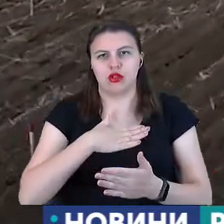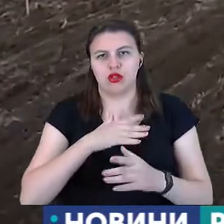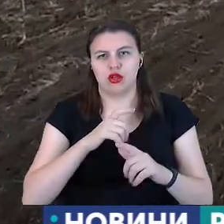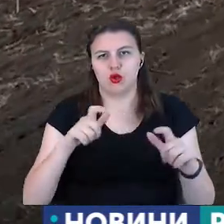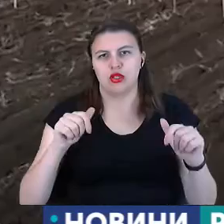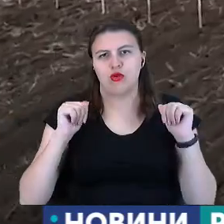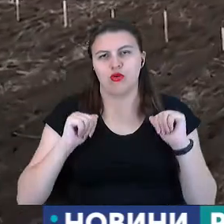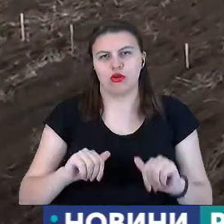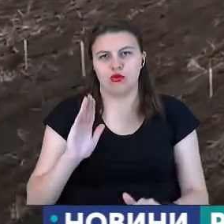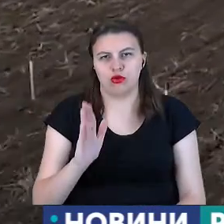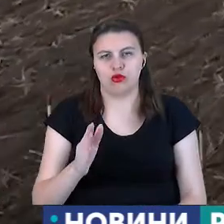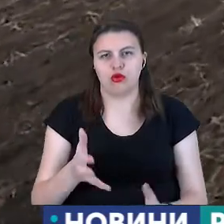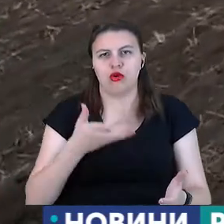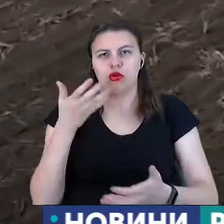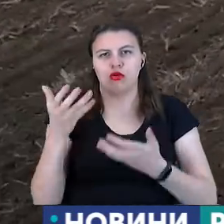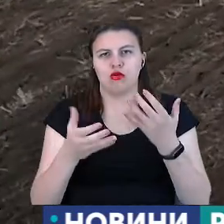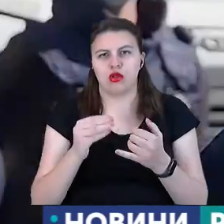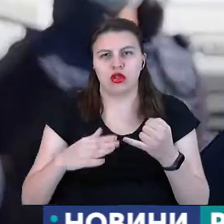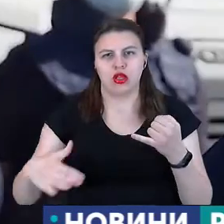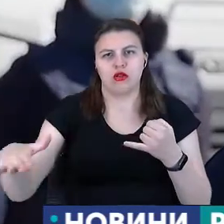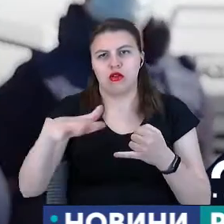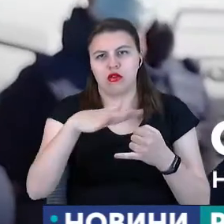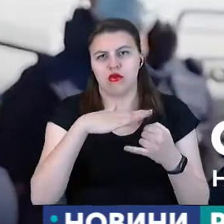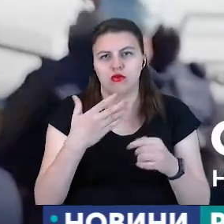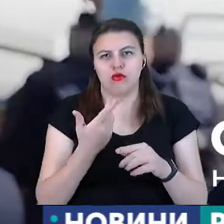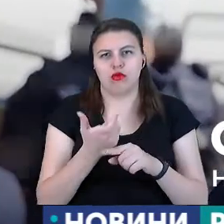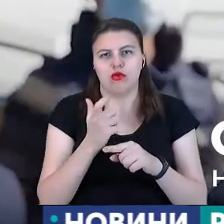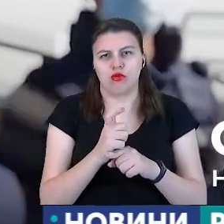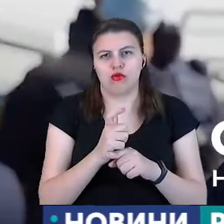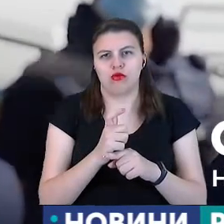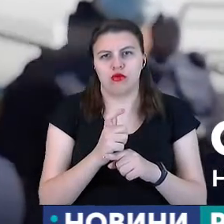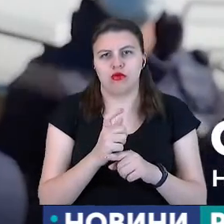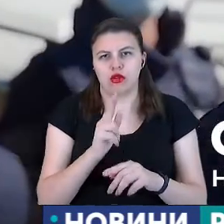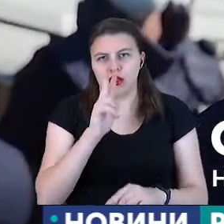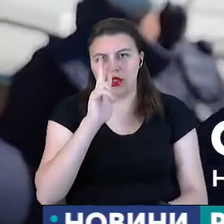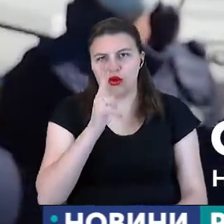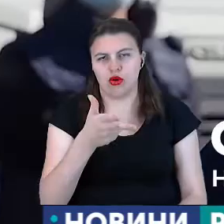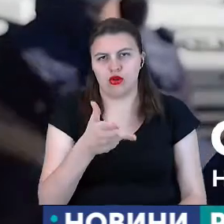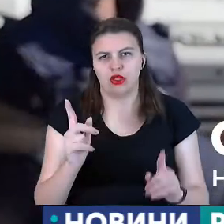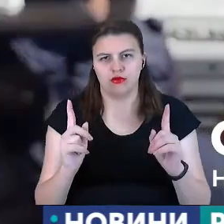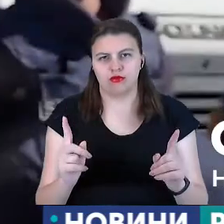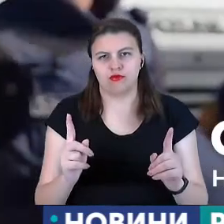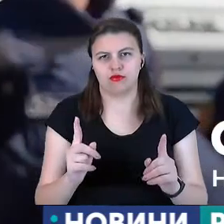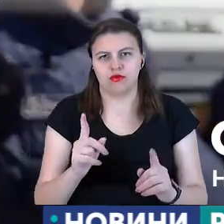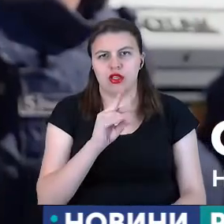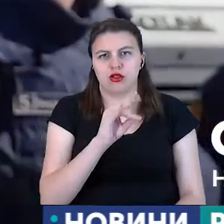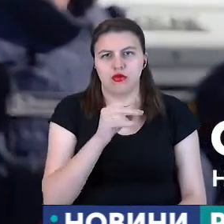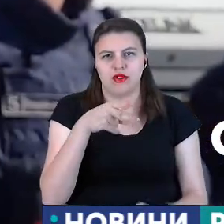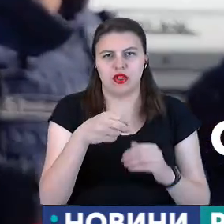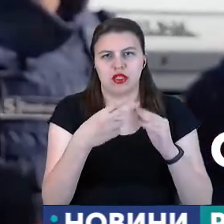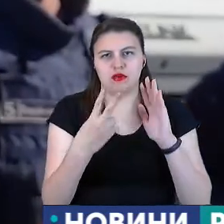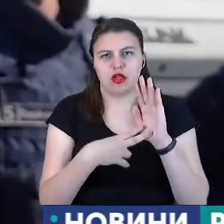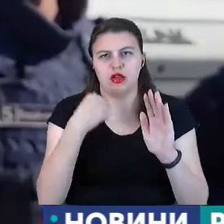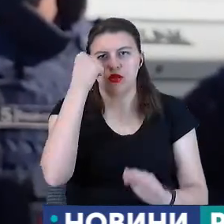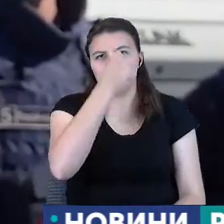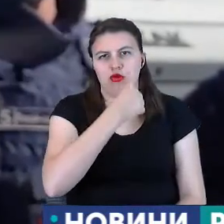цю територію рятувальники протягом 3 років. Роботи розпочались з листопада 17-го року. На